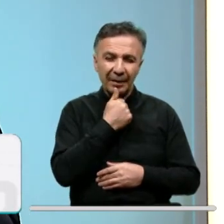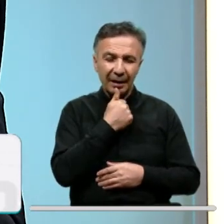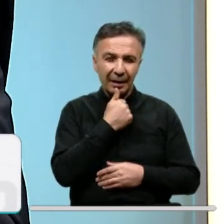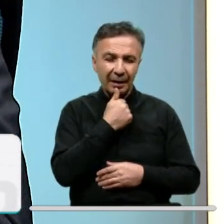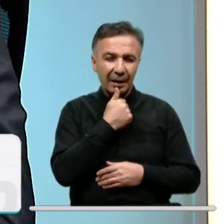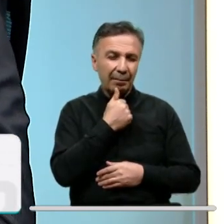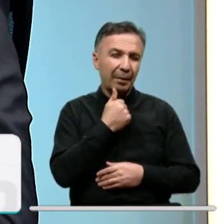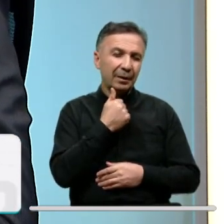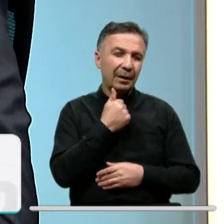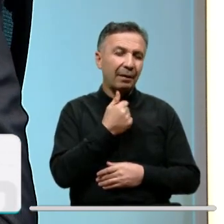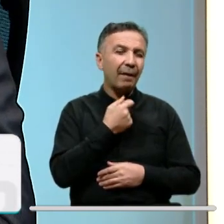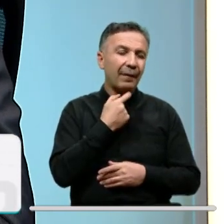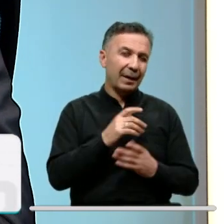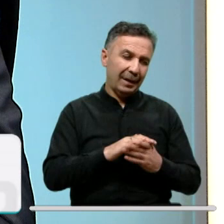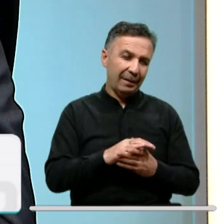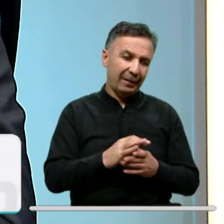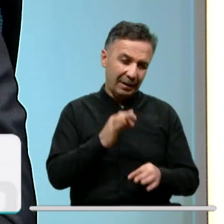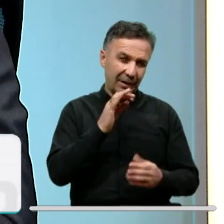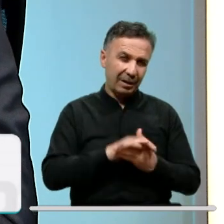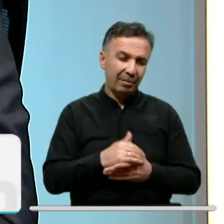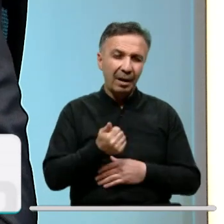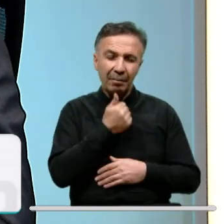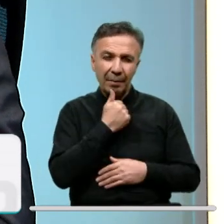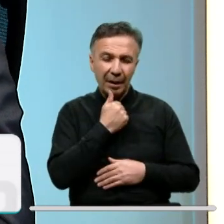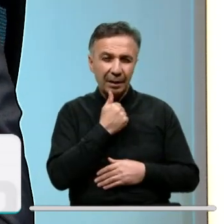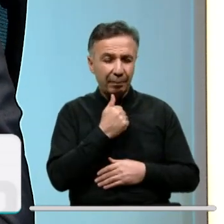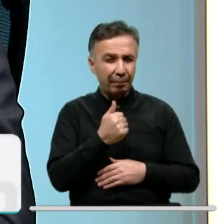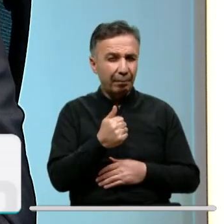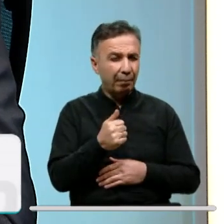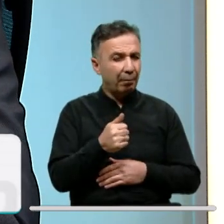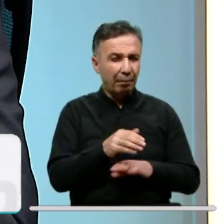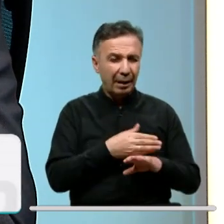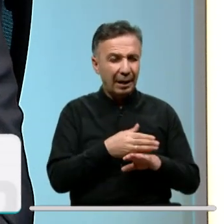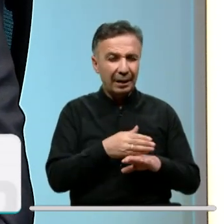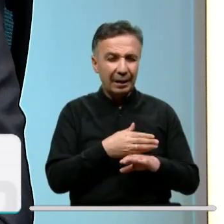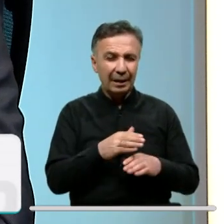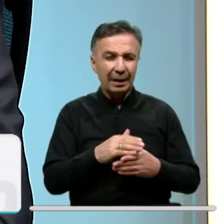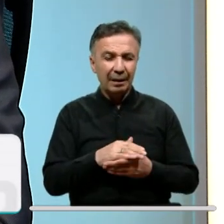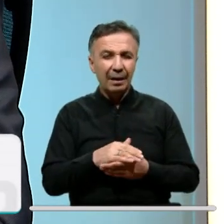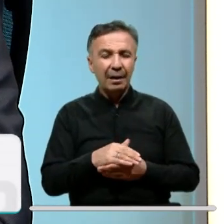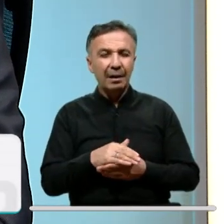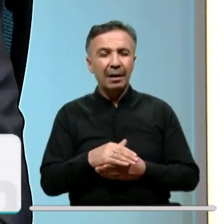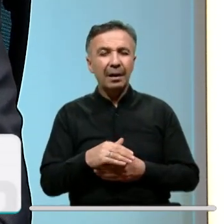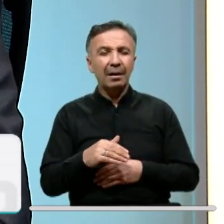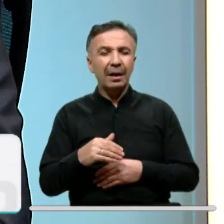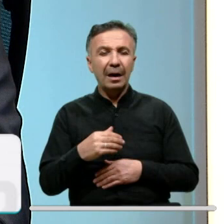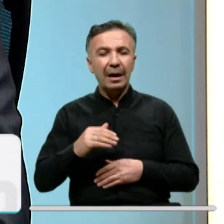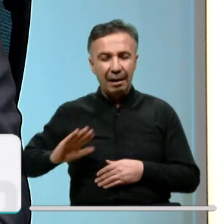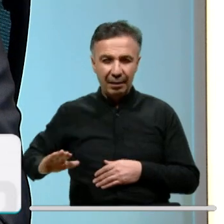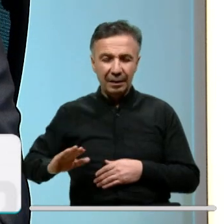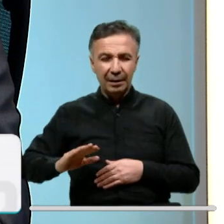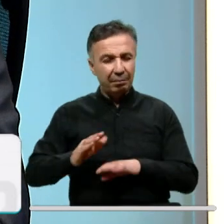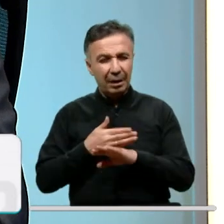zaten. Yani babanın varlığıyla, servetiyle evlat, evladın servetiyle de baba ne yapabilir? İstifade